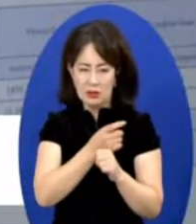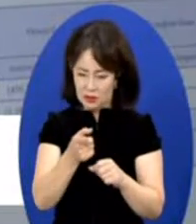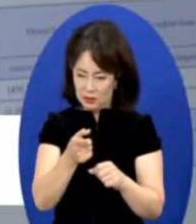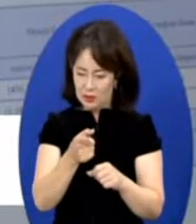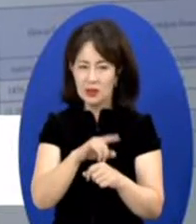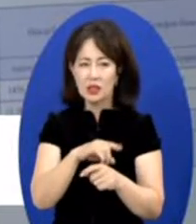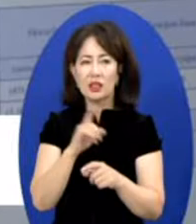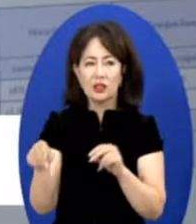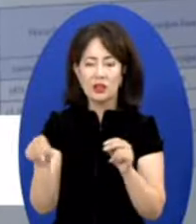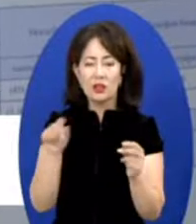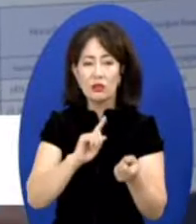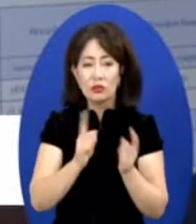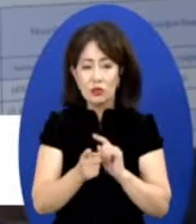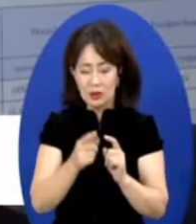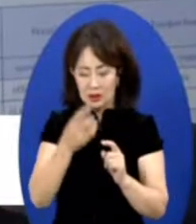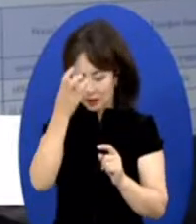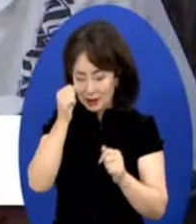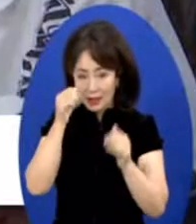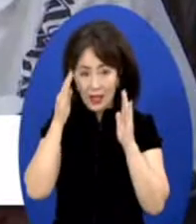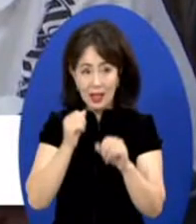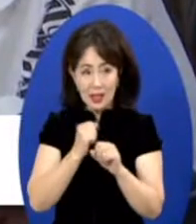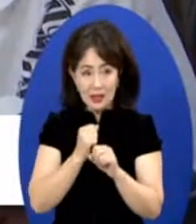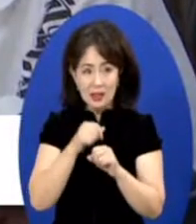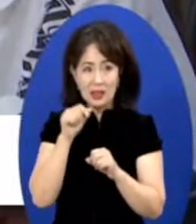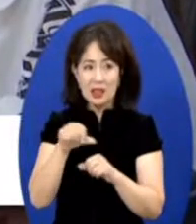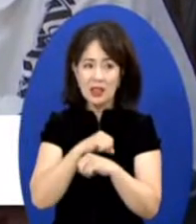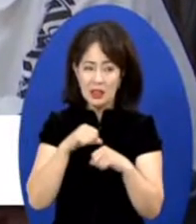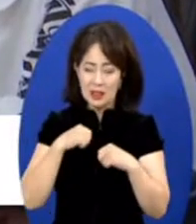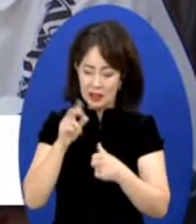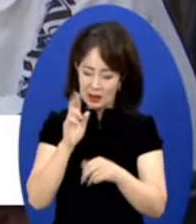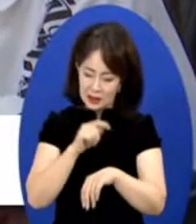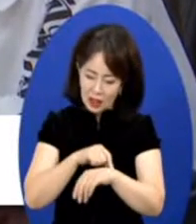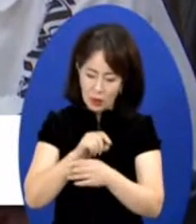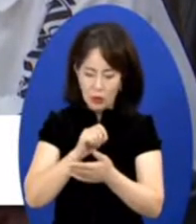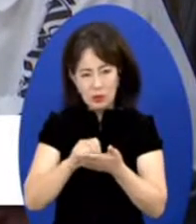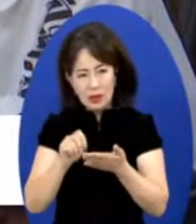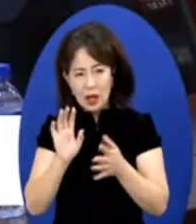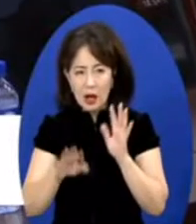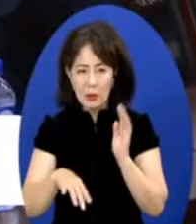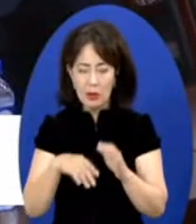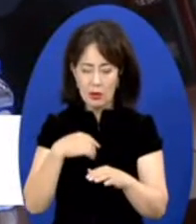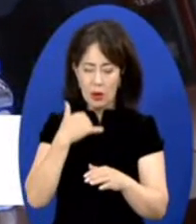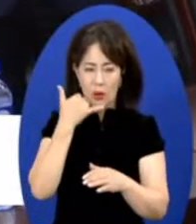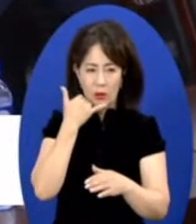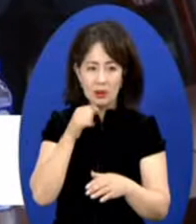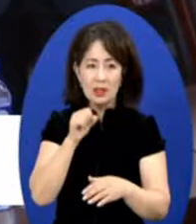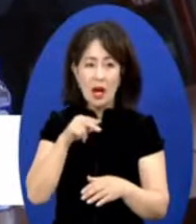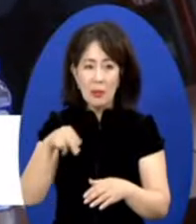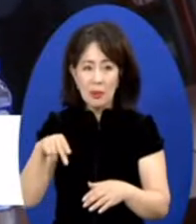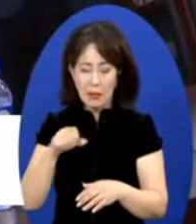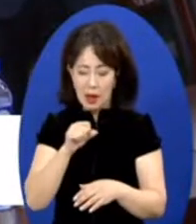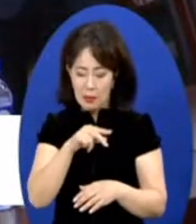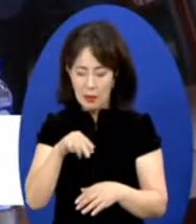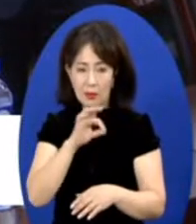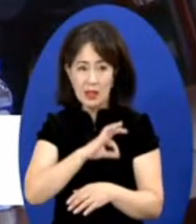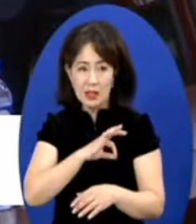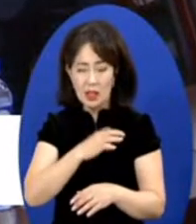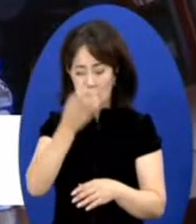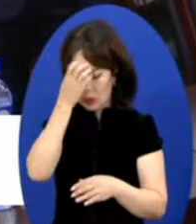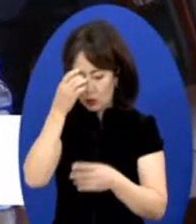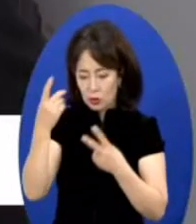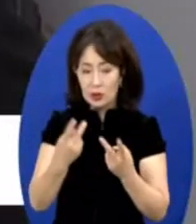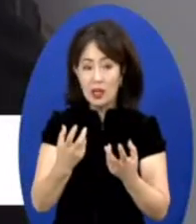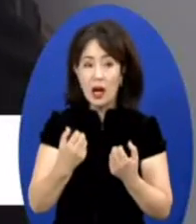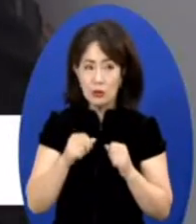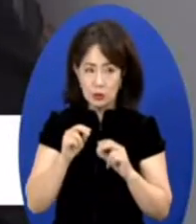халахад засгийн газар анхаарч ажиллаж байна. Энэ хүрээнд иргэд цаг хугацаа орон зайнаас үл хамааран гар утасныхаа аппликейшнийг ашиглан төрийн үйлчилгээг